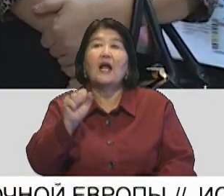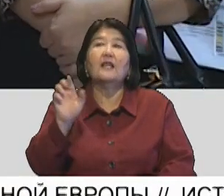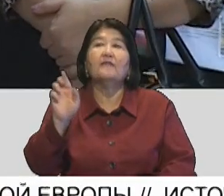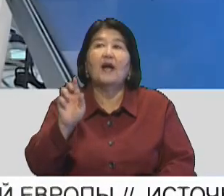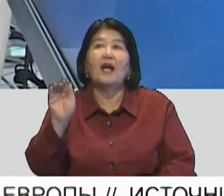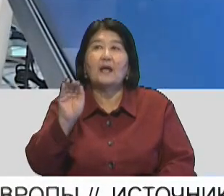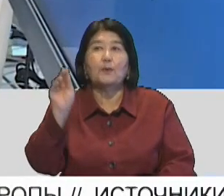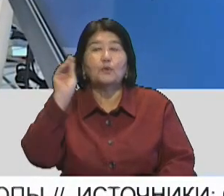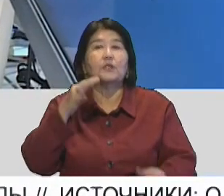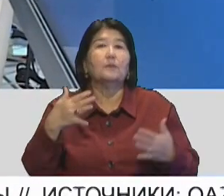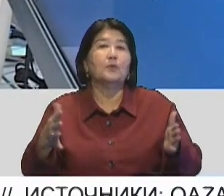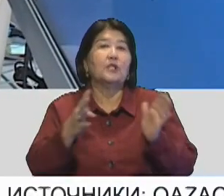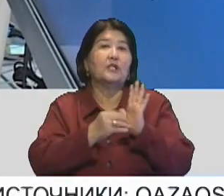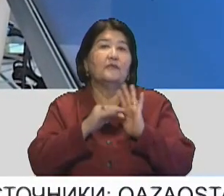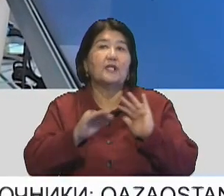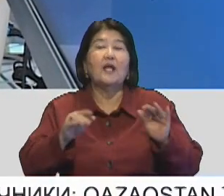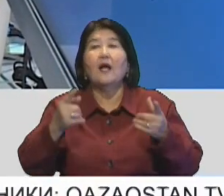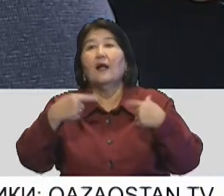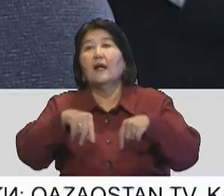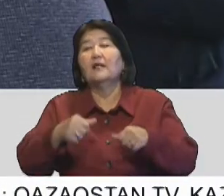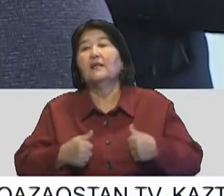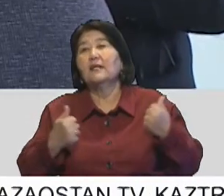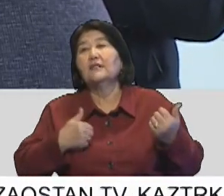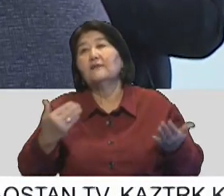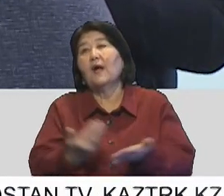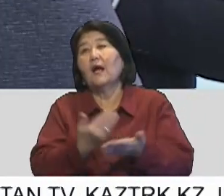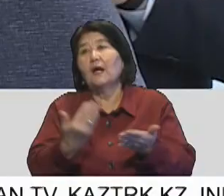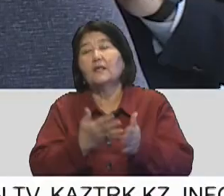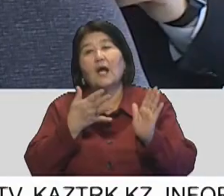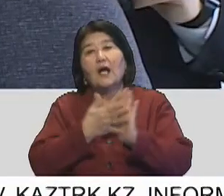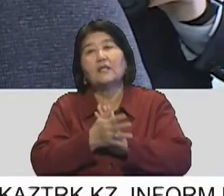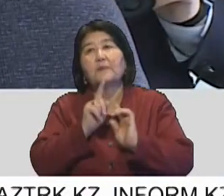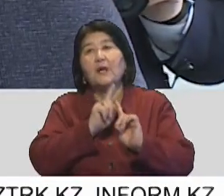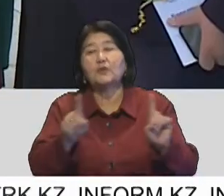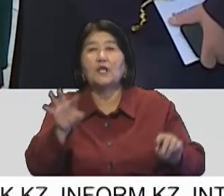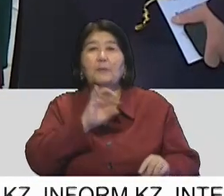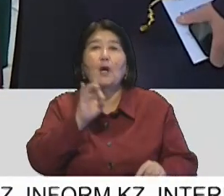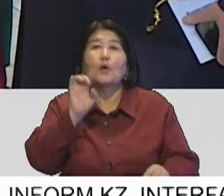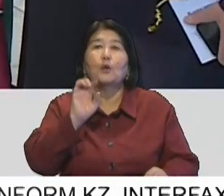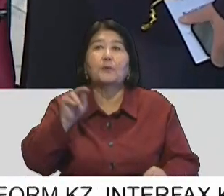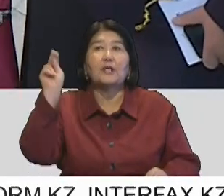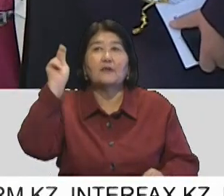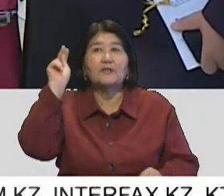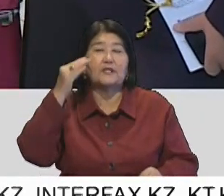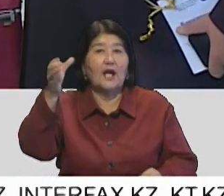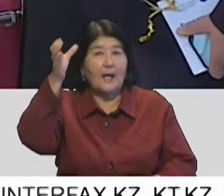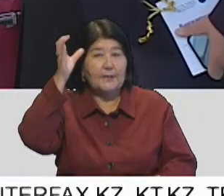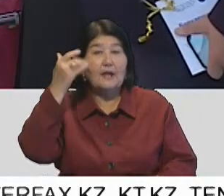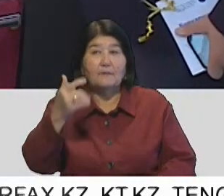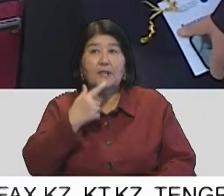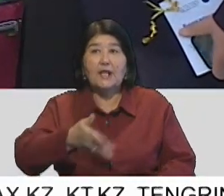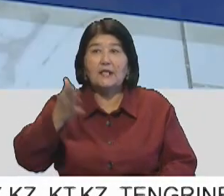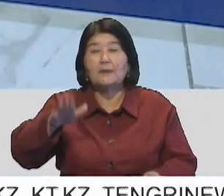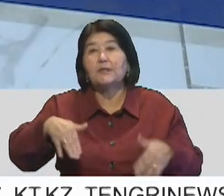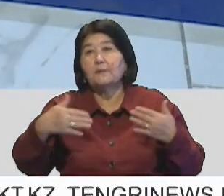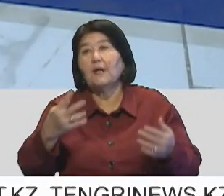обучаются более 900 детей коллектив стремящийся к инновациям осваивает способы применения робота в системе образования на семинаре были